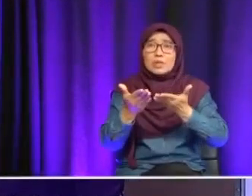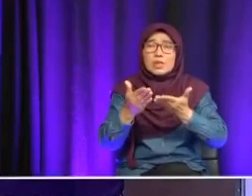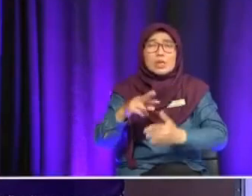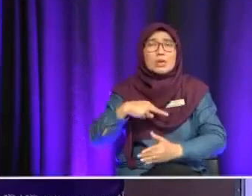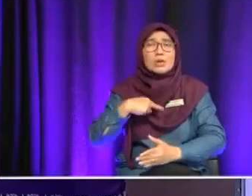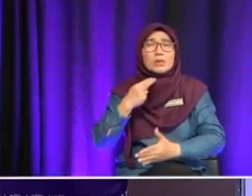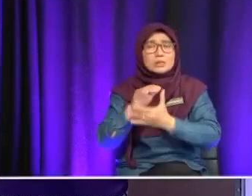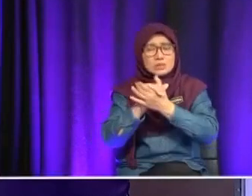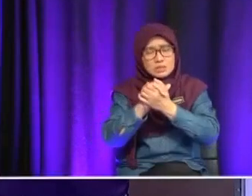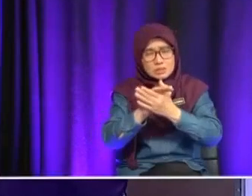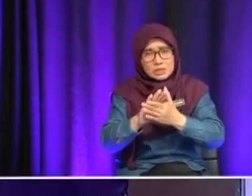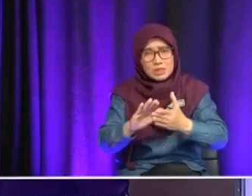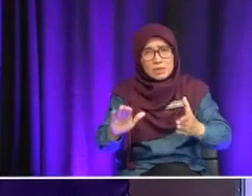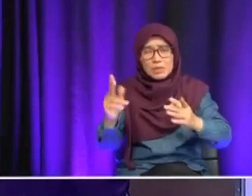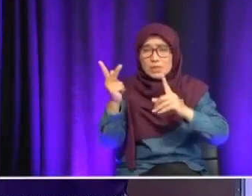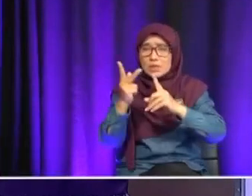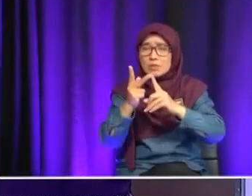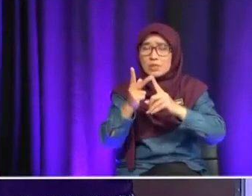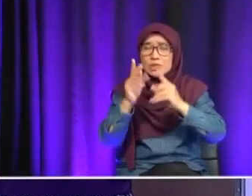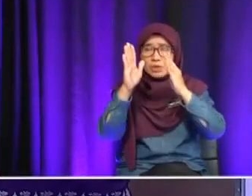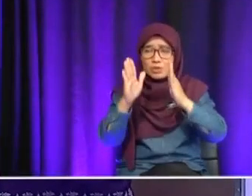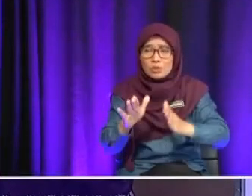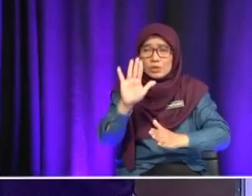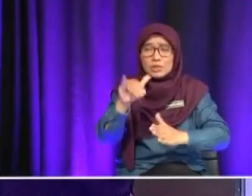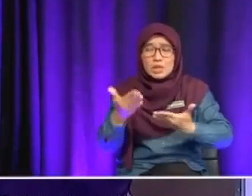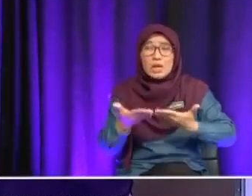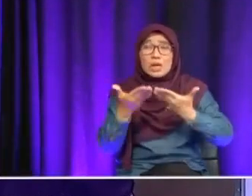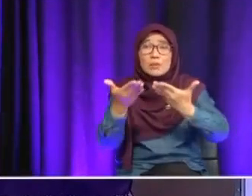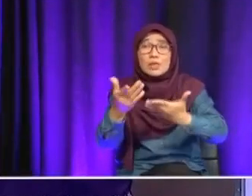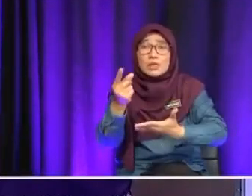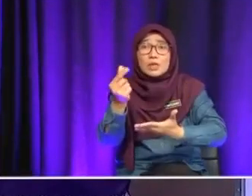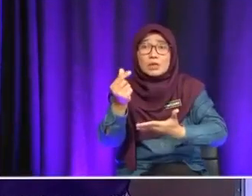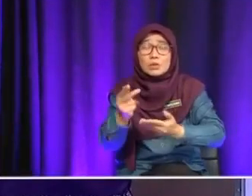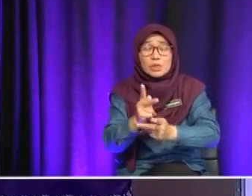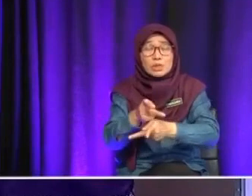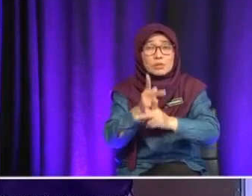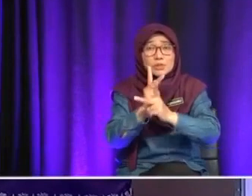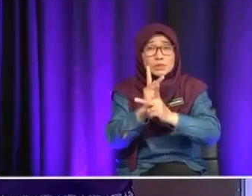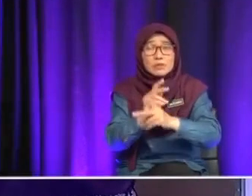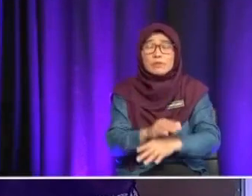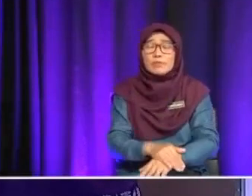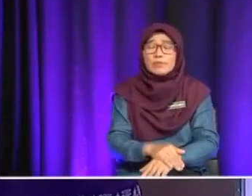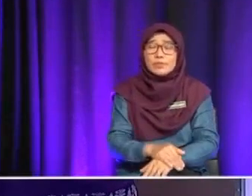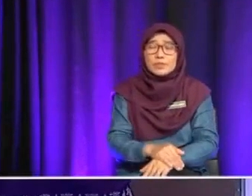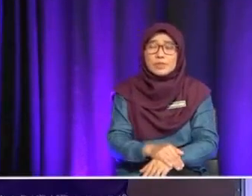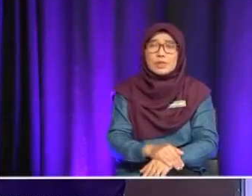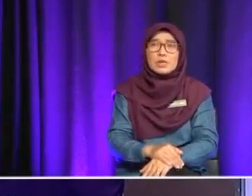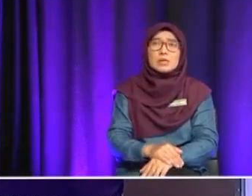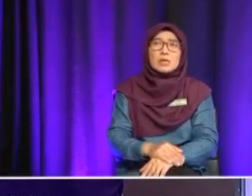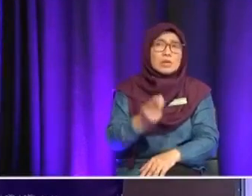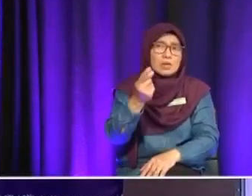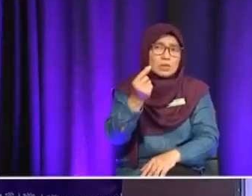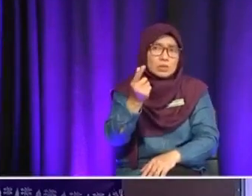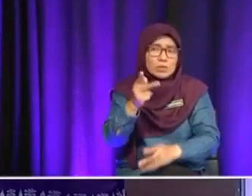selamat. Rasa selamat kepada pemberi hutang bahawa wang yang diberi pinjam ini sudah pasti akan